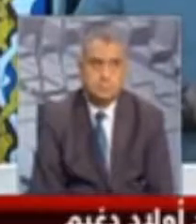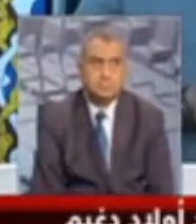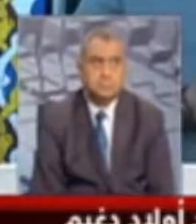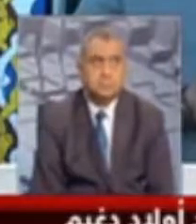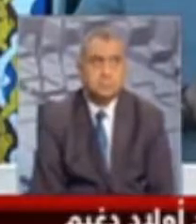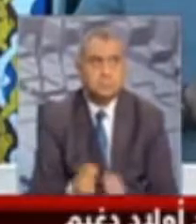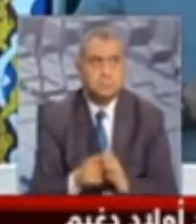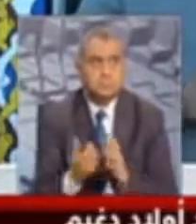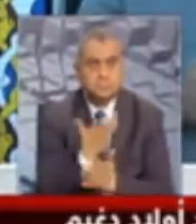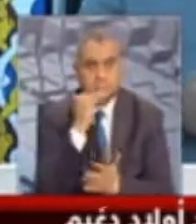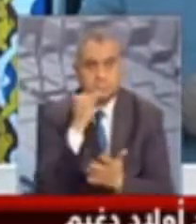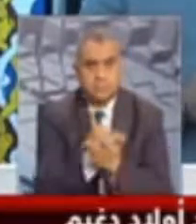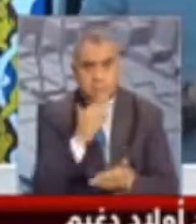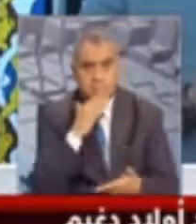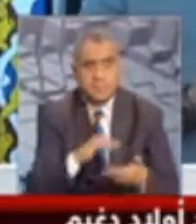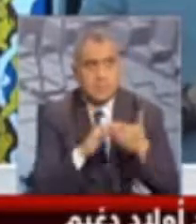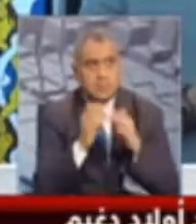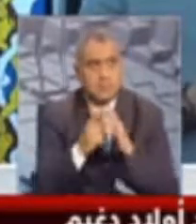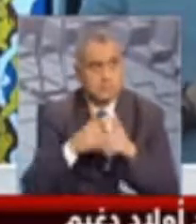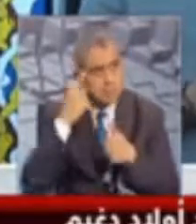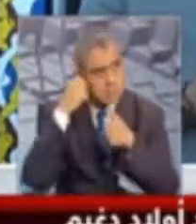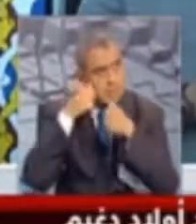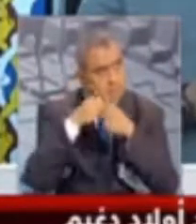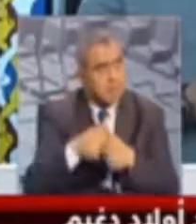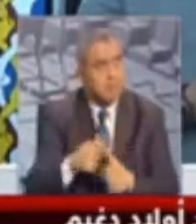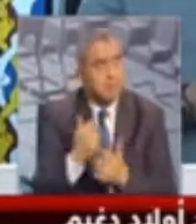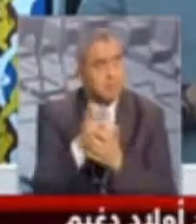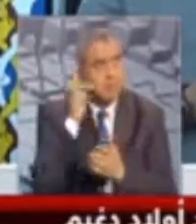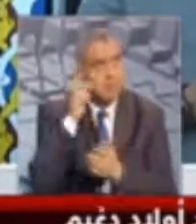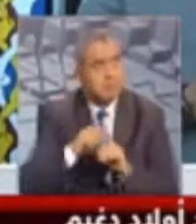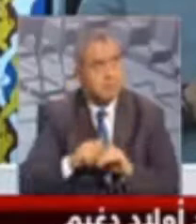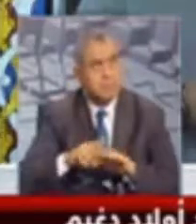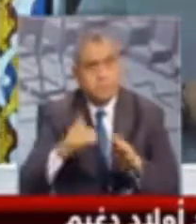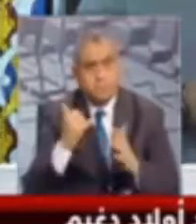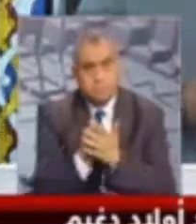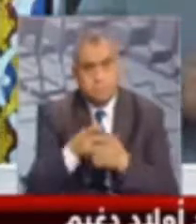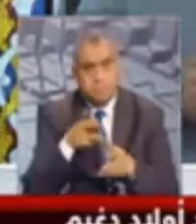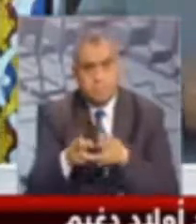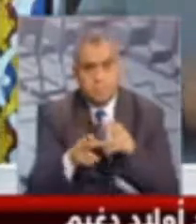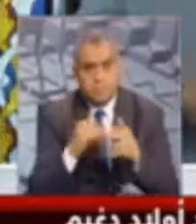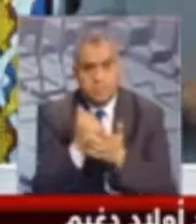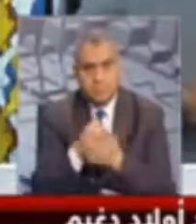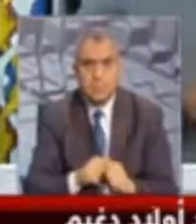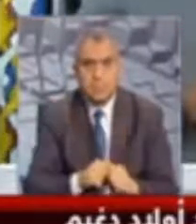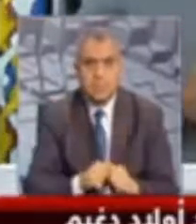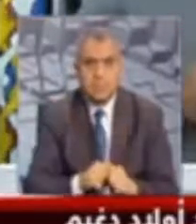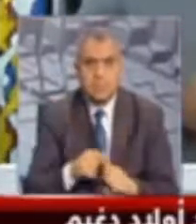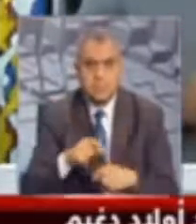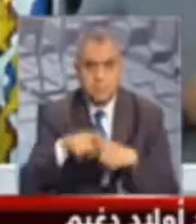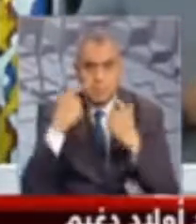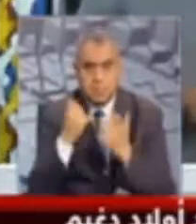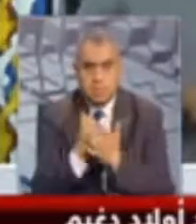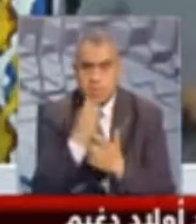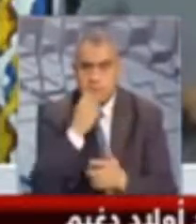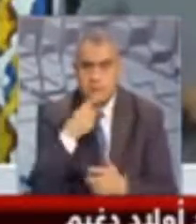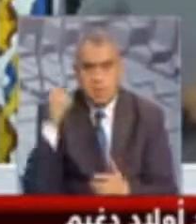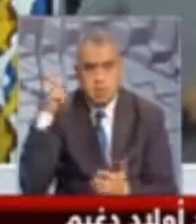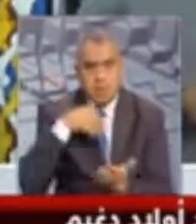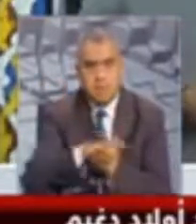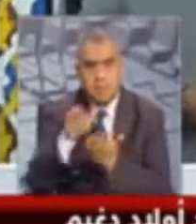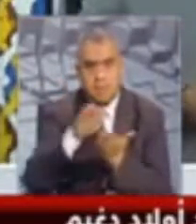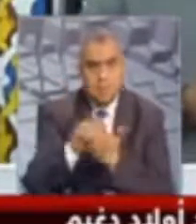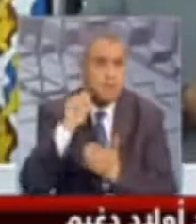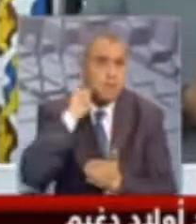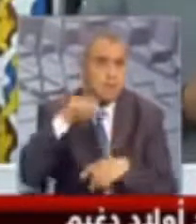نعم شروت، بالفعل كما ذكرت الآن في الخبر نتابع معكم افتتاح مسجد أولاد غيم من قرية سيدي عبد الرحمن